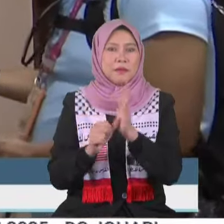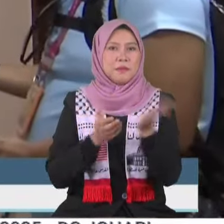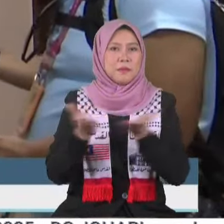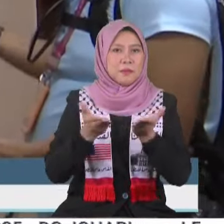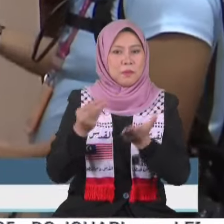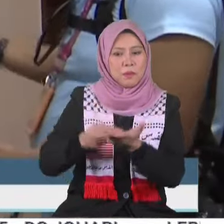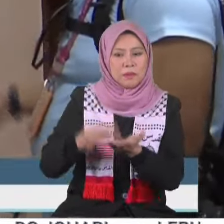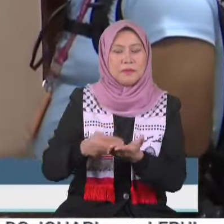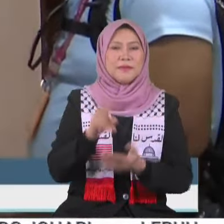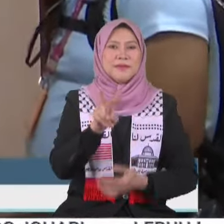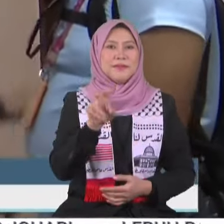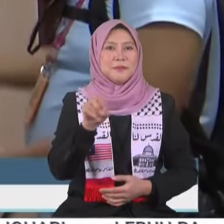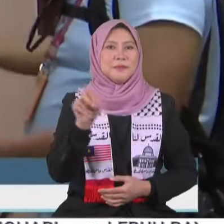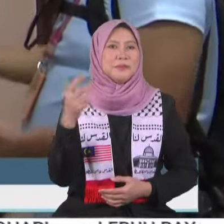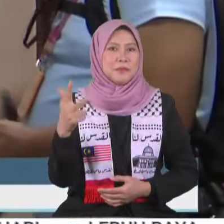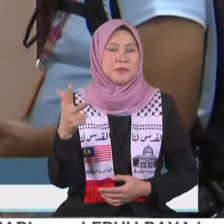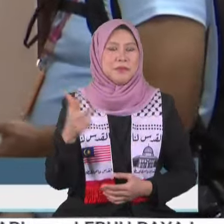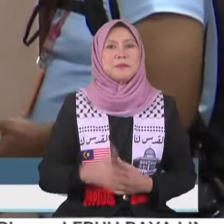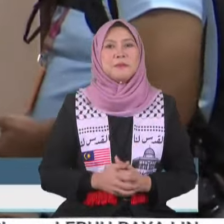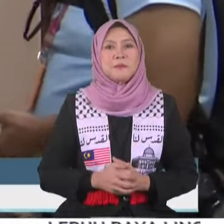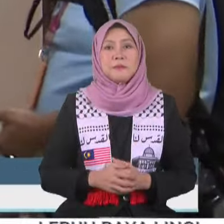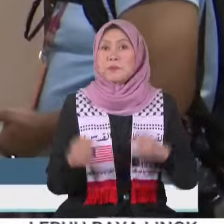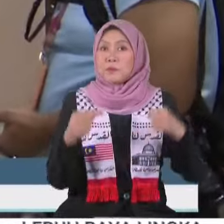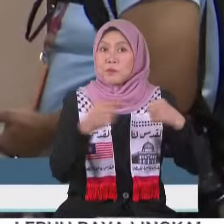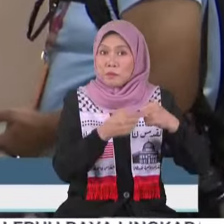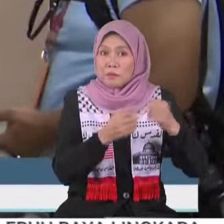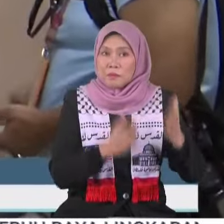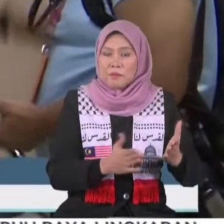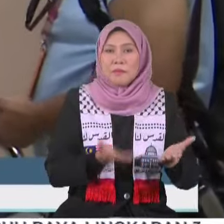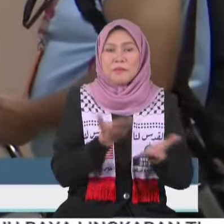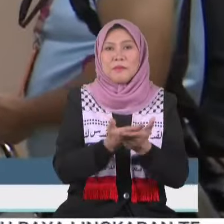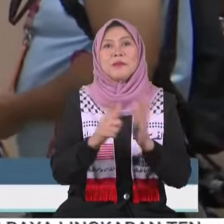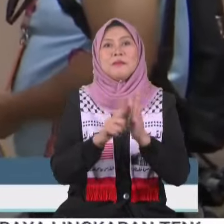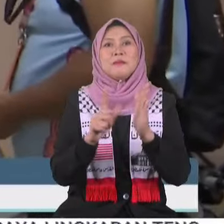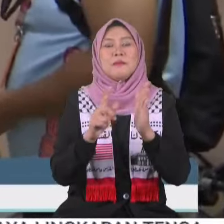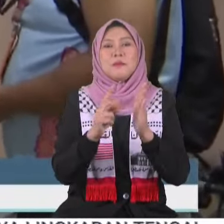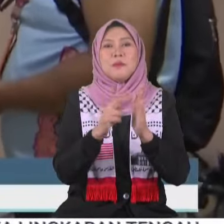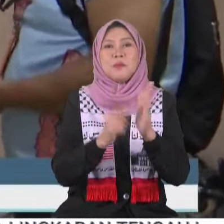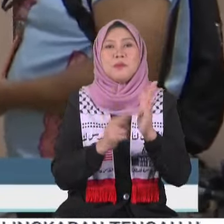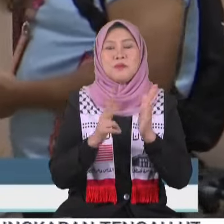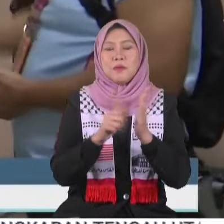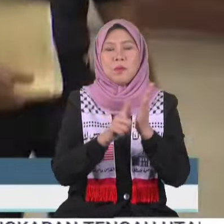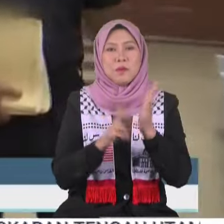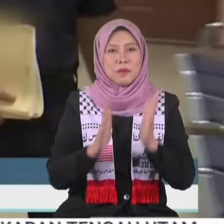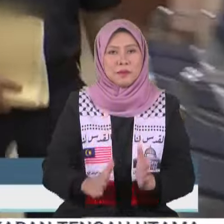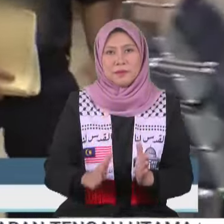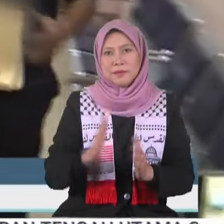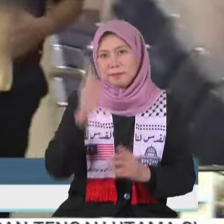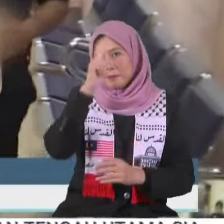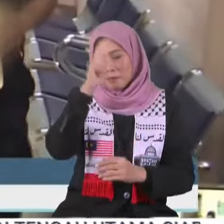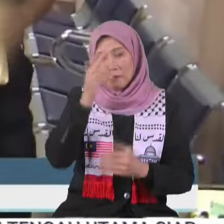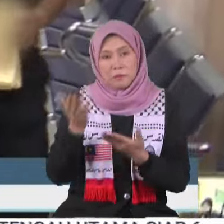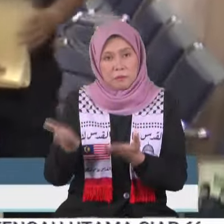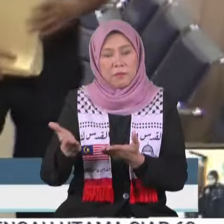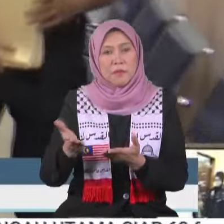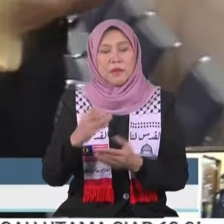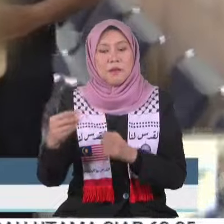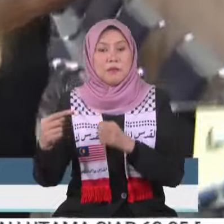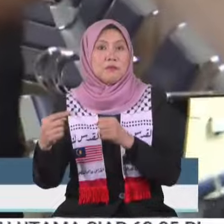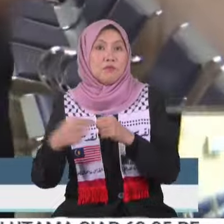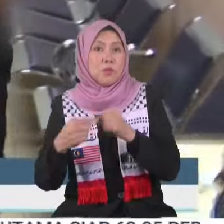Perkhidmatan Kewangan 2013. Pertuduhan dikendalikan Timbalan Pendakwa Raya Muhammad Shanizam Ahmad manakala